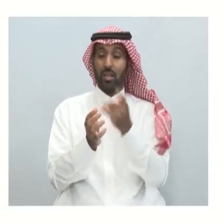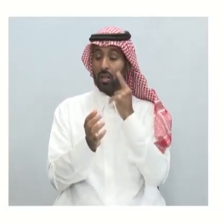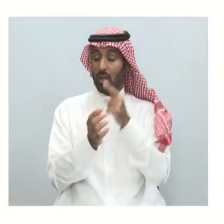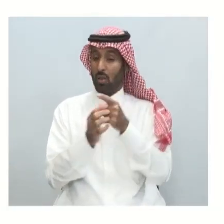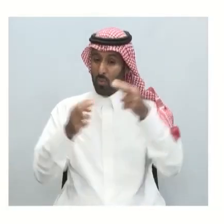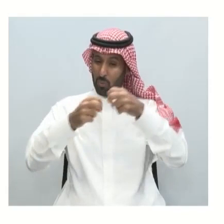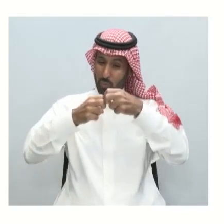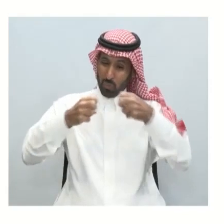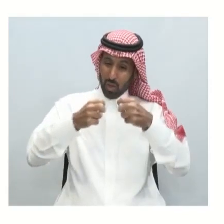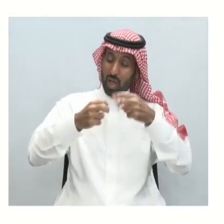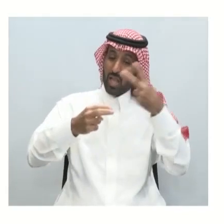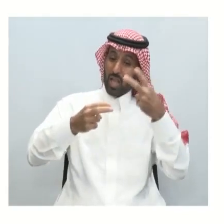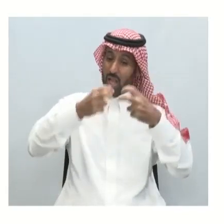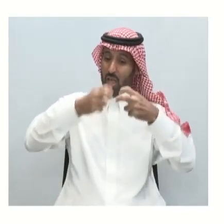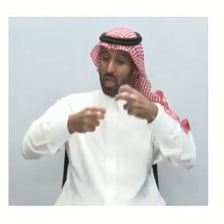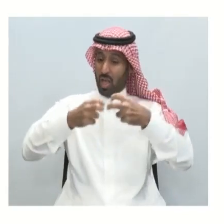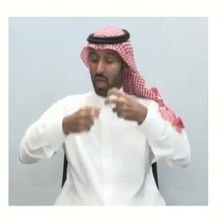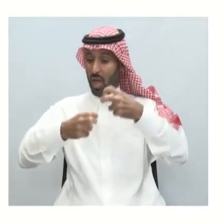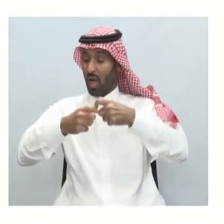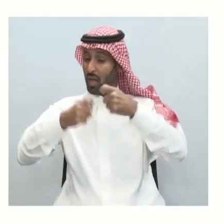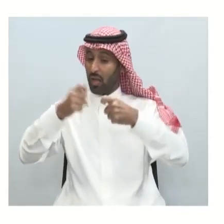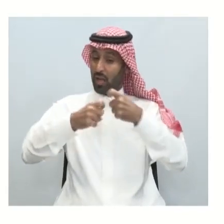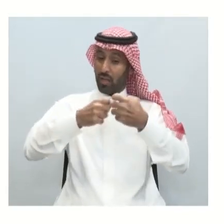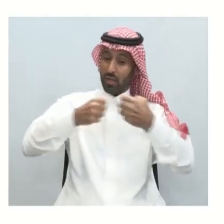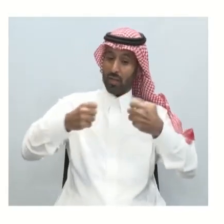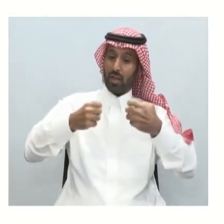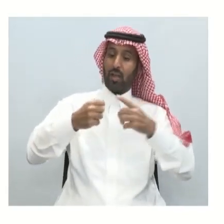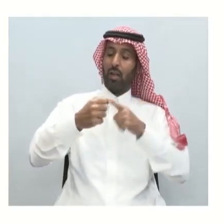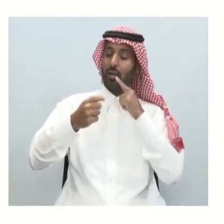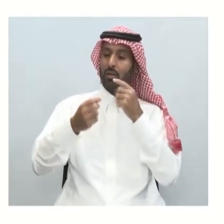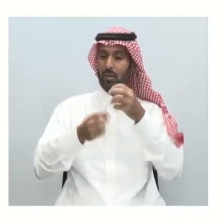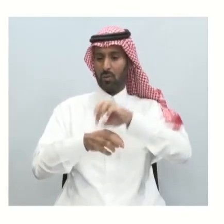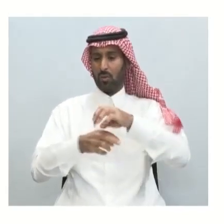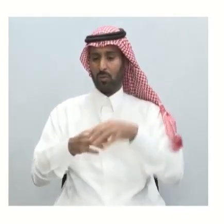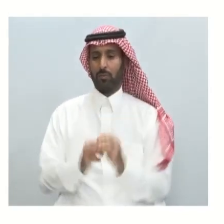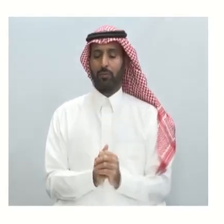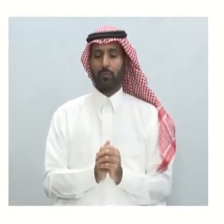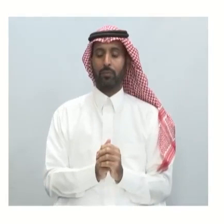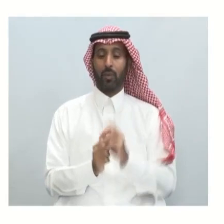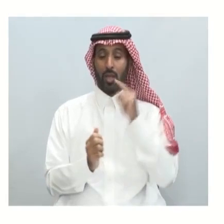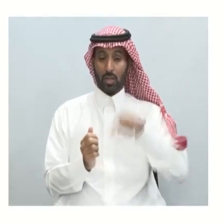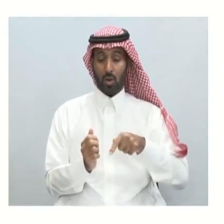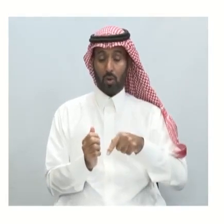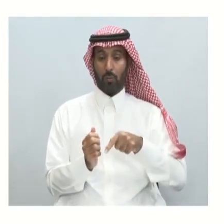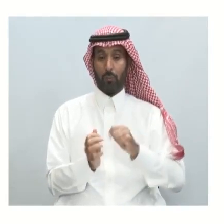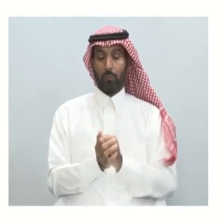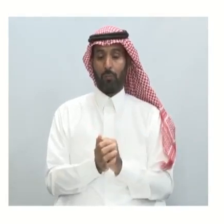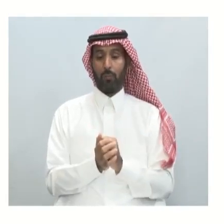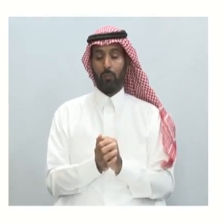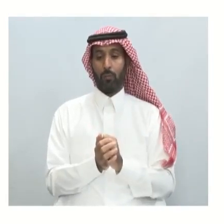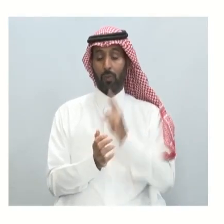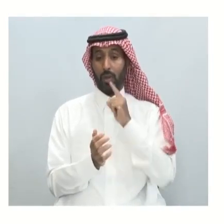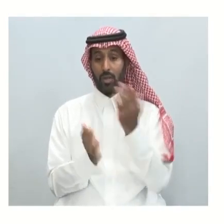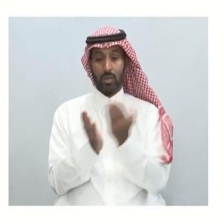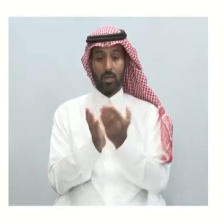التنافر بين ازواج الكترونات التكافؤ وايضا تحدثنا عن التهجين اليوم باذن الله سيكون